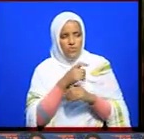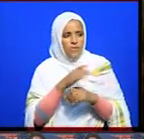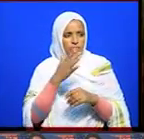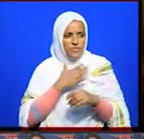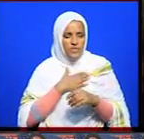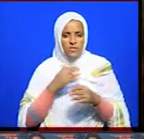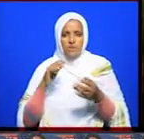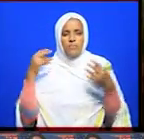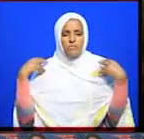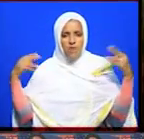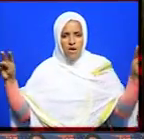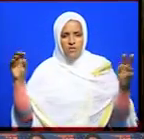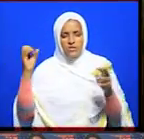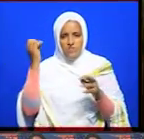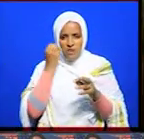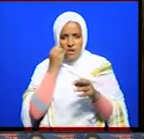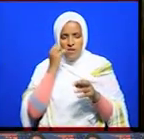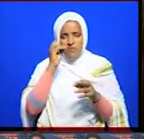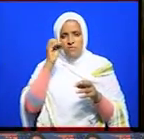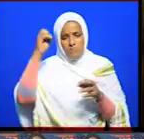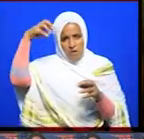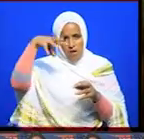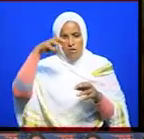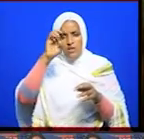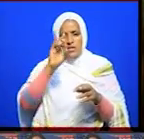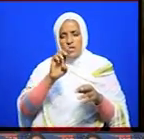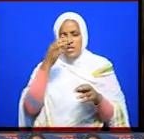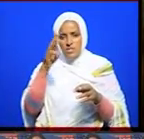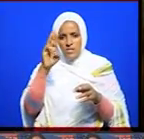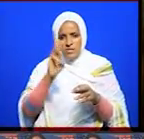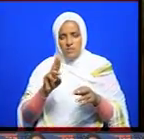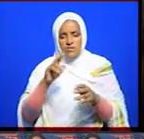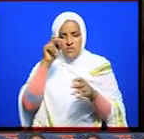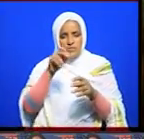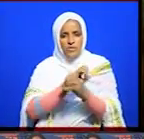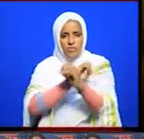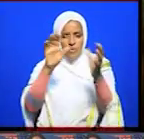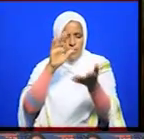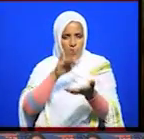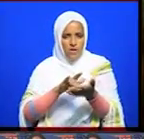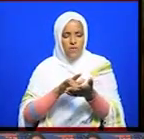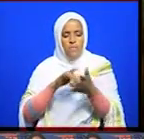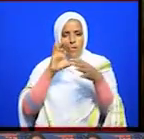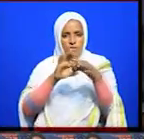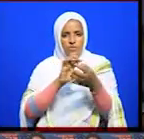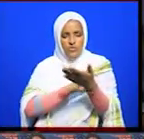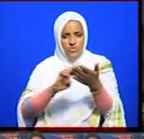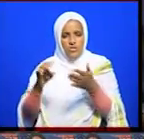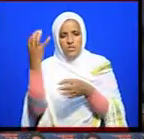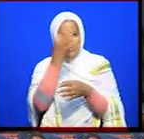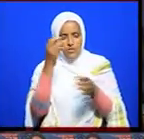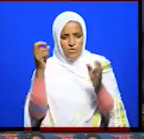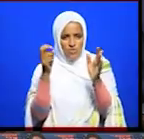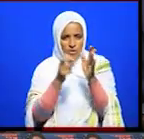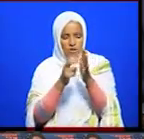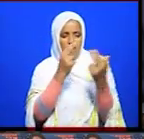ይሁን። እኔ መላከ ጸሐይ ቀሲስ መኮንን ኃይሉ በደብረ ብርሃን ማዕከል የማህበረ ቅዱሳን